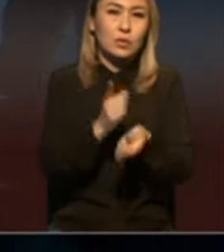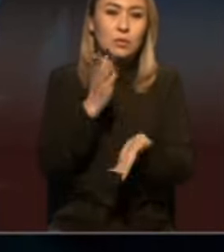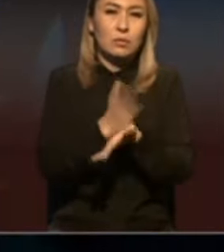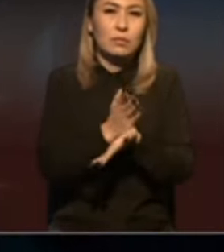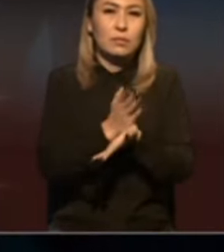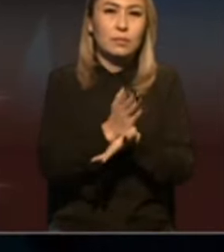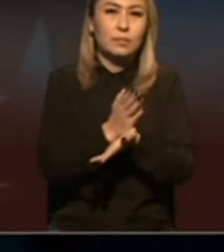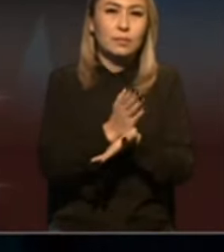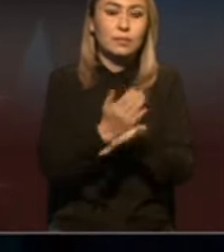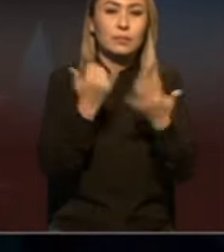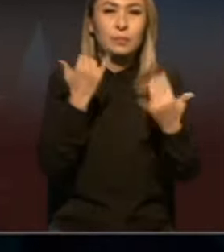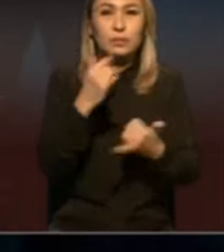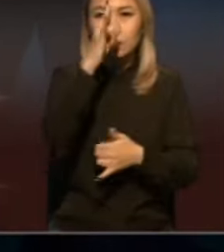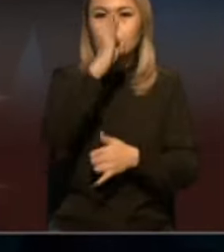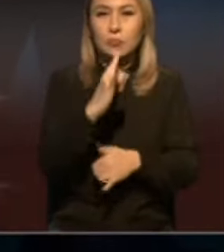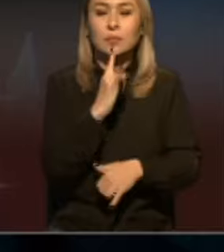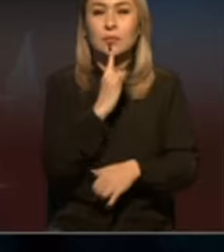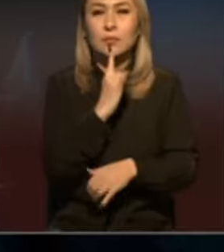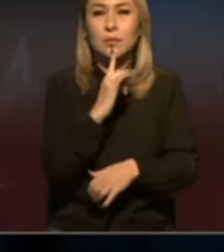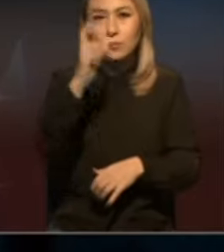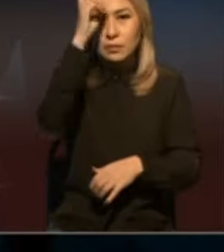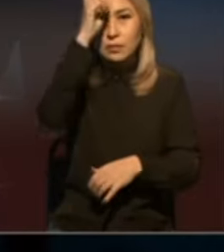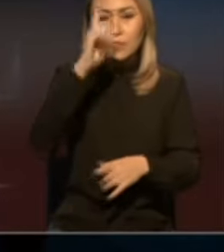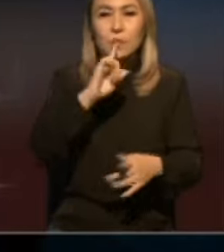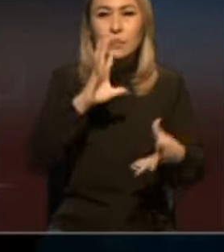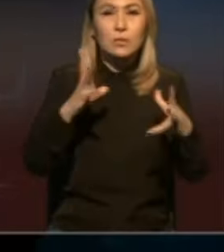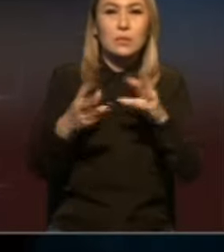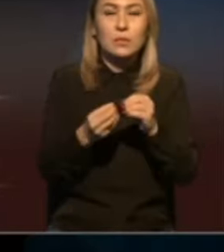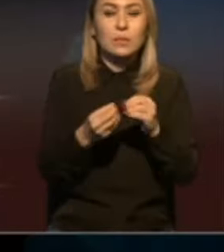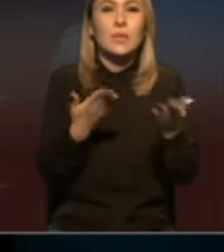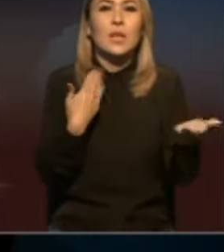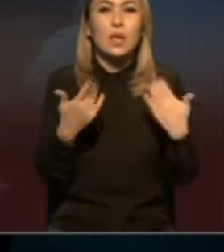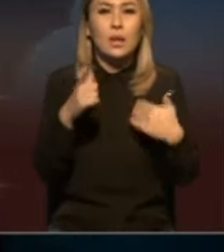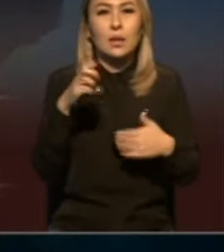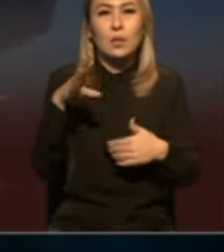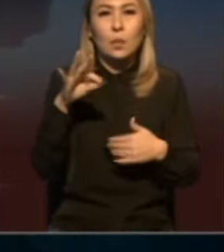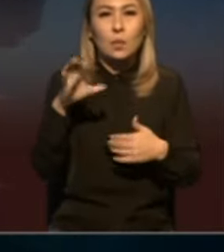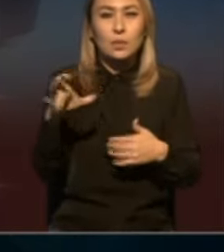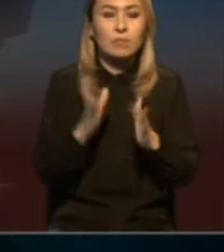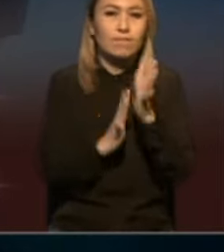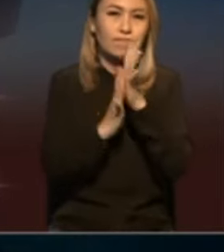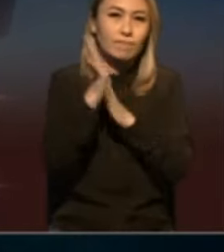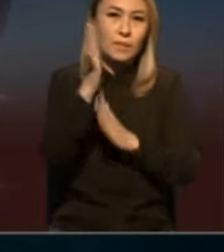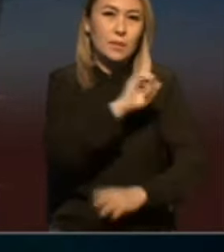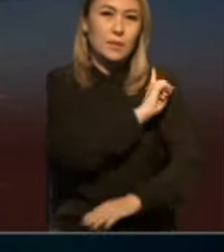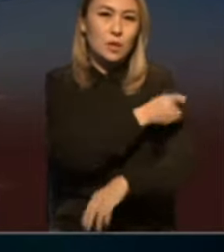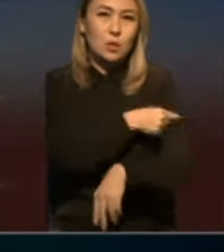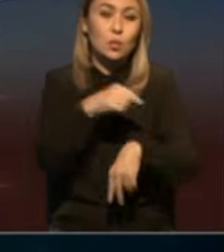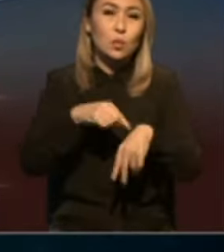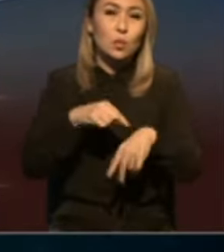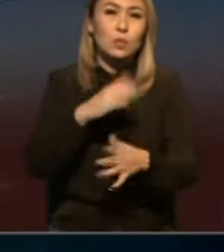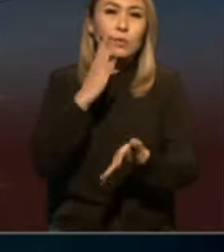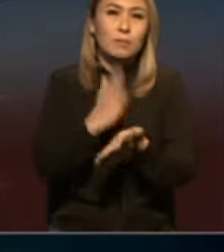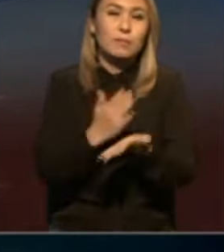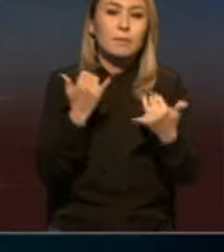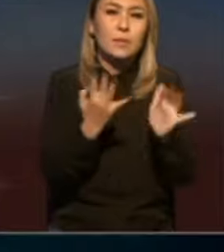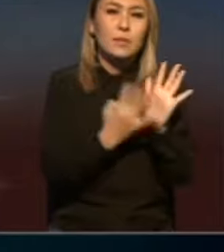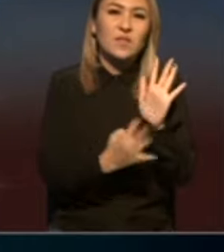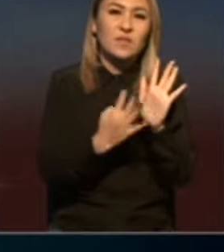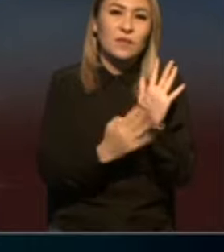дегеніміз, мысалы қазіргі Қазақстанда түрк тілдес этностардың өсуі қатты байқалады. Оған дейін мысалы 90-шы